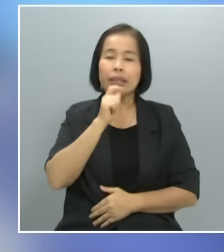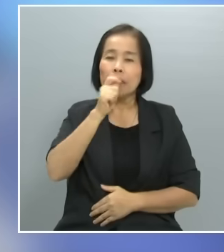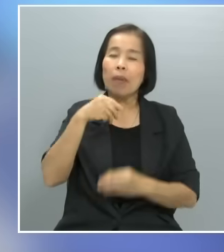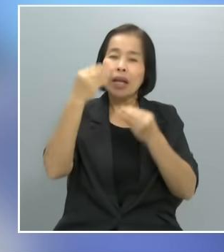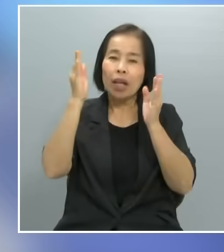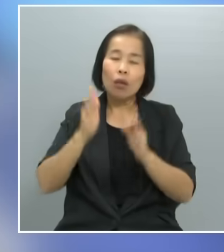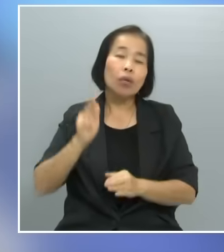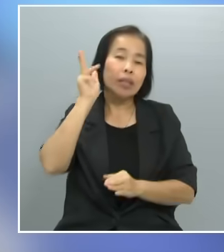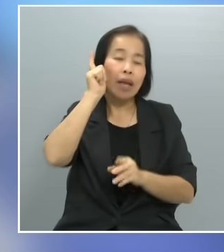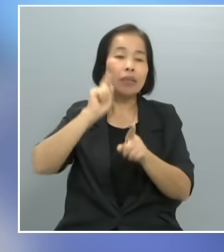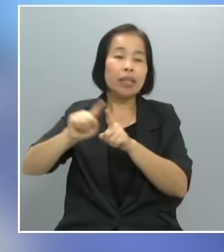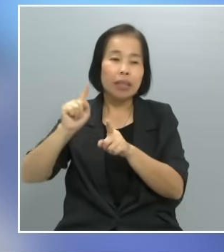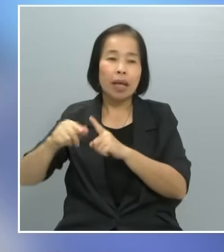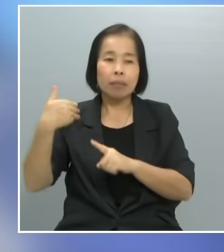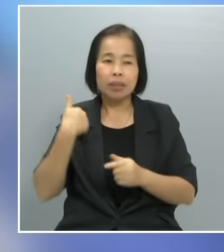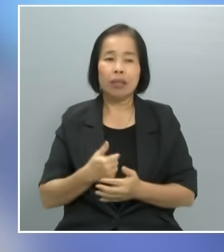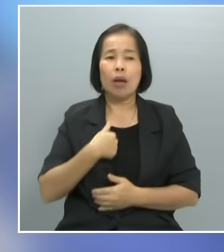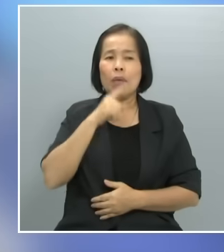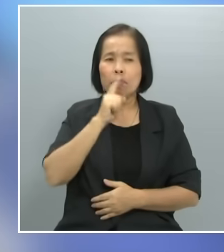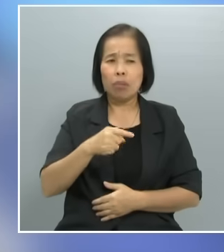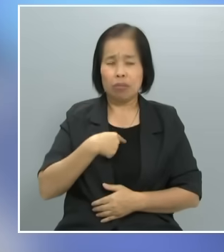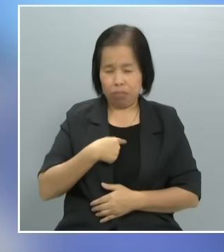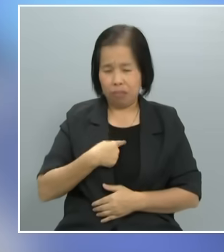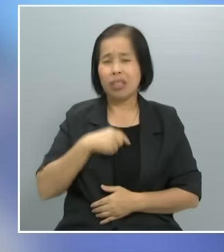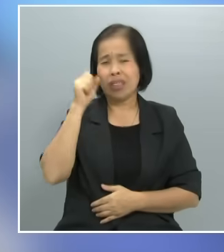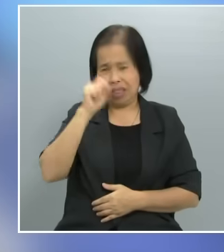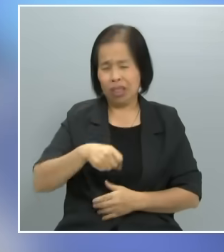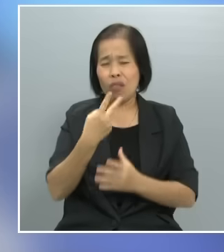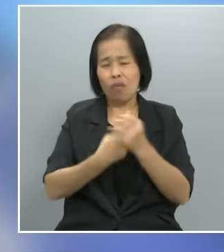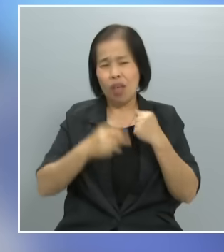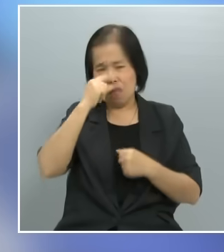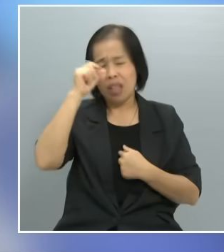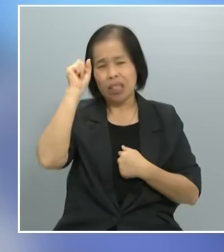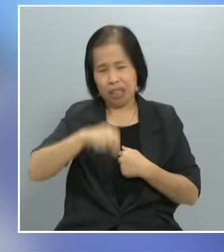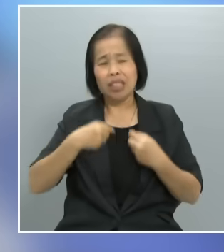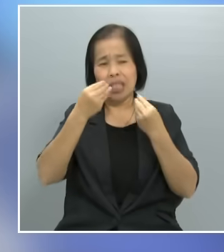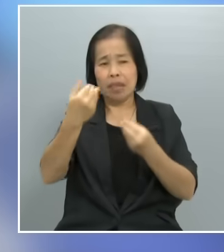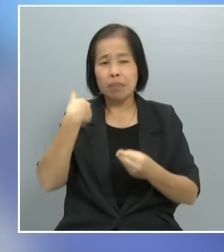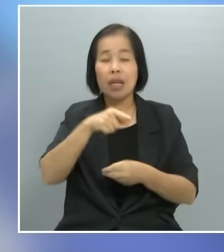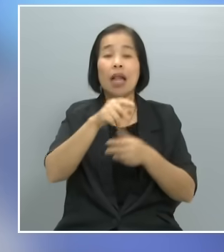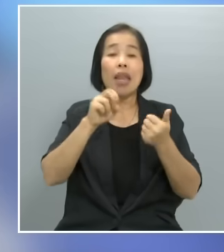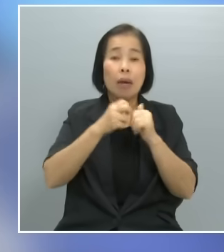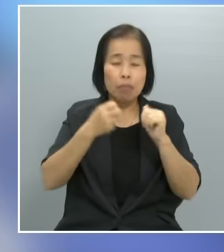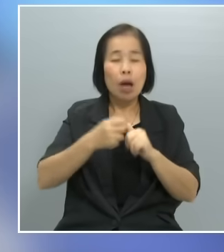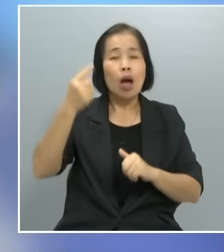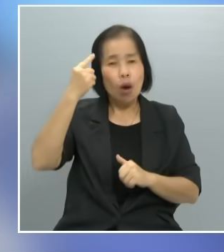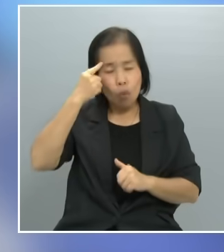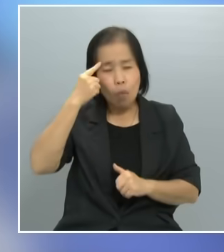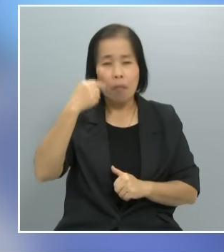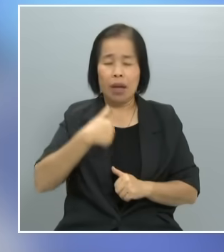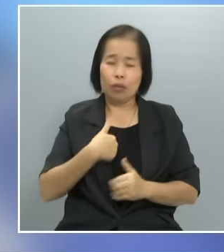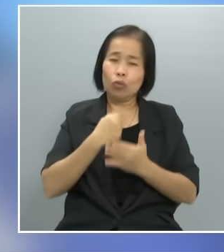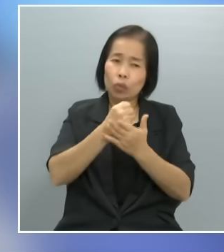หลายๆช่องและยืนยันว่าได้แฟนฝรั่งจากพี่เล็กจริงในวันที่คุณลำบากคุณจะได้รู้จักเพื่อนแท้